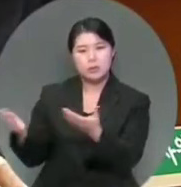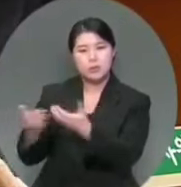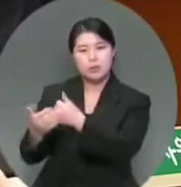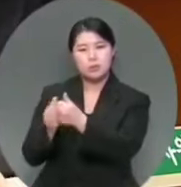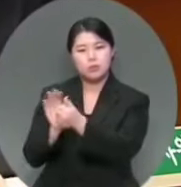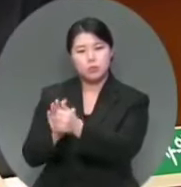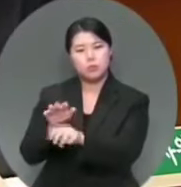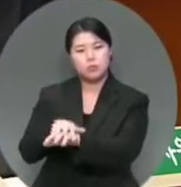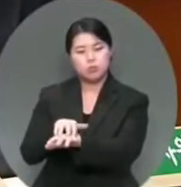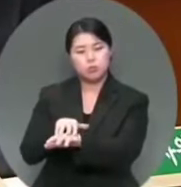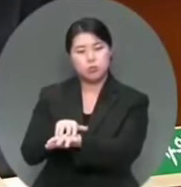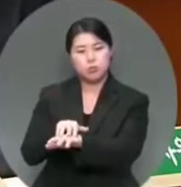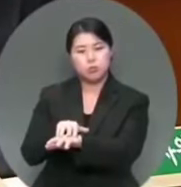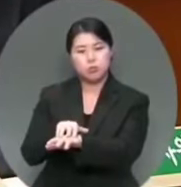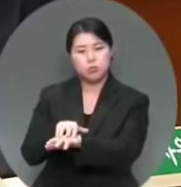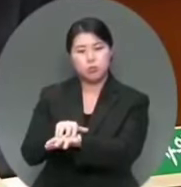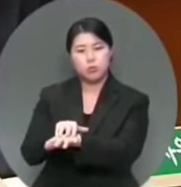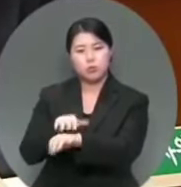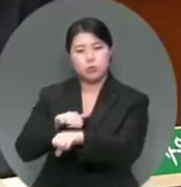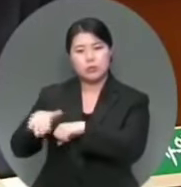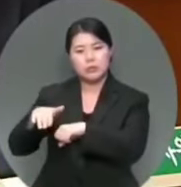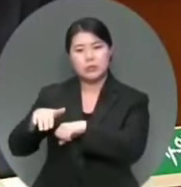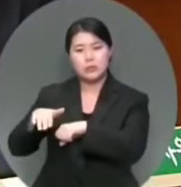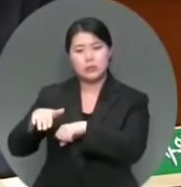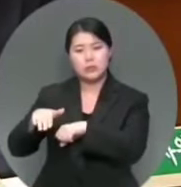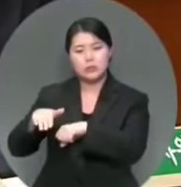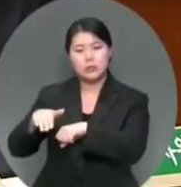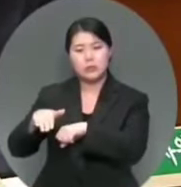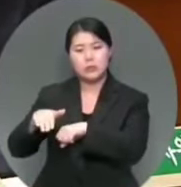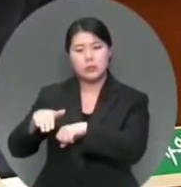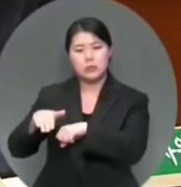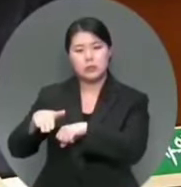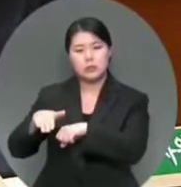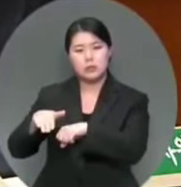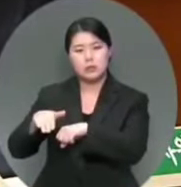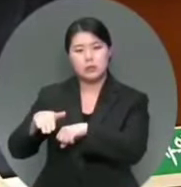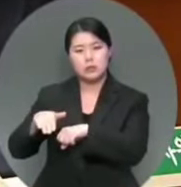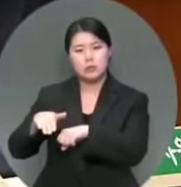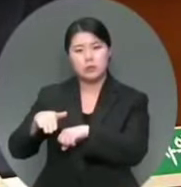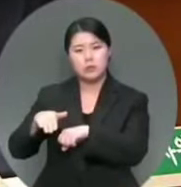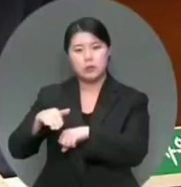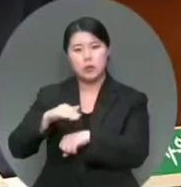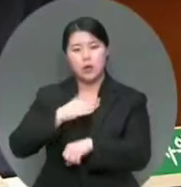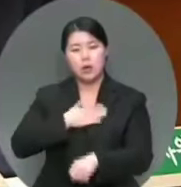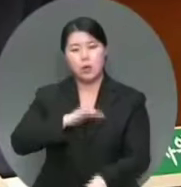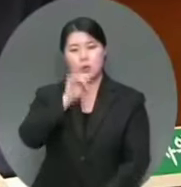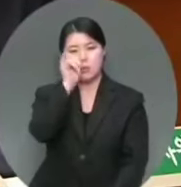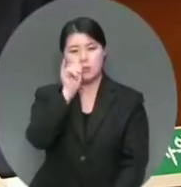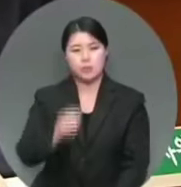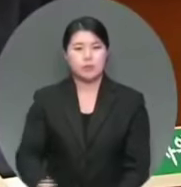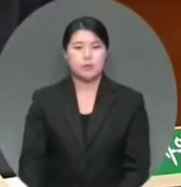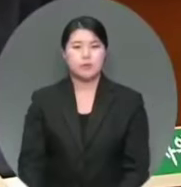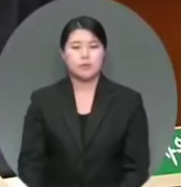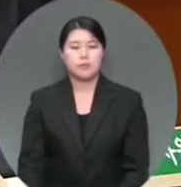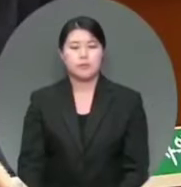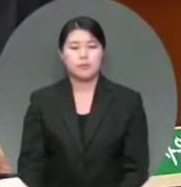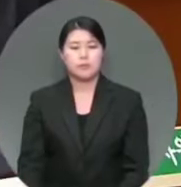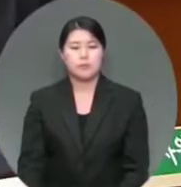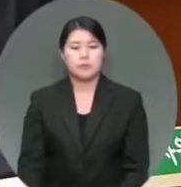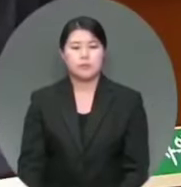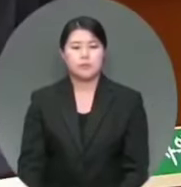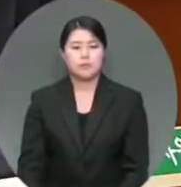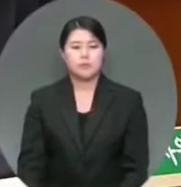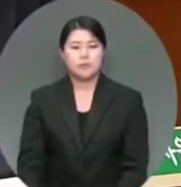그런 구조로 지금 같이 협업을 하고 있다 그렇게 네, 말씀을 드리겠습니다.